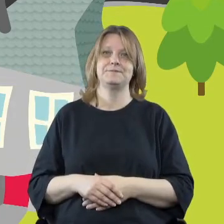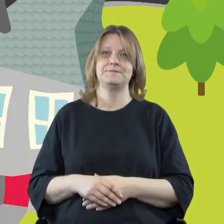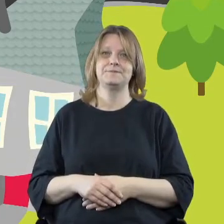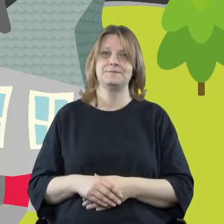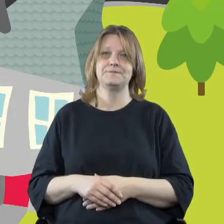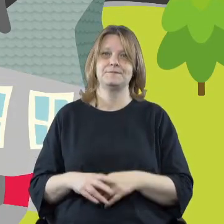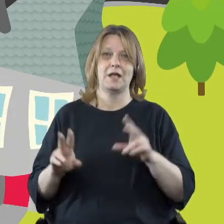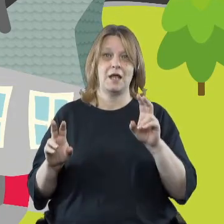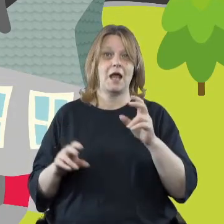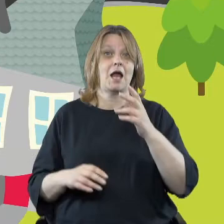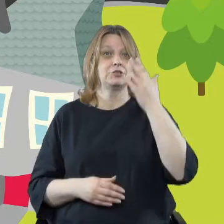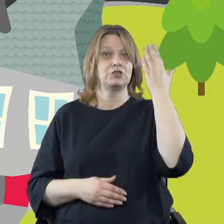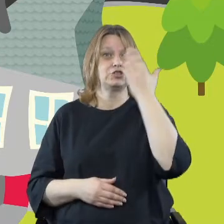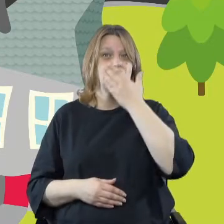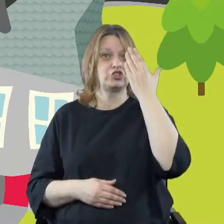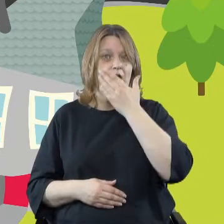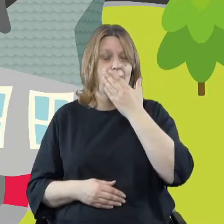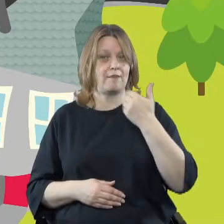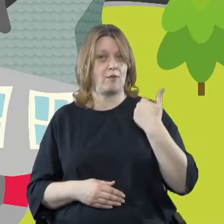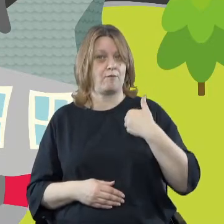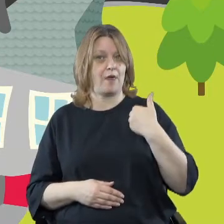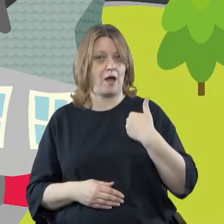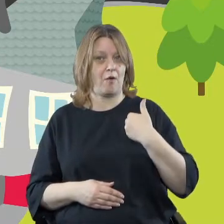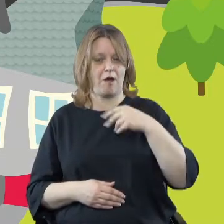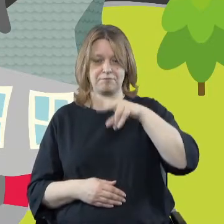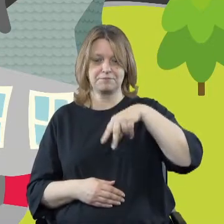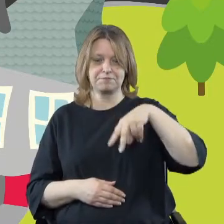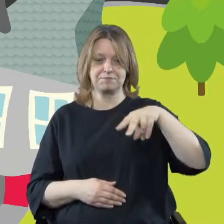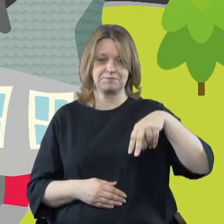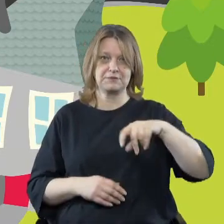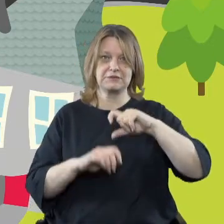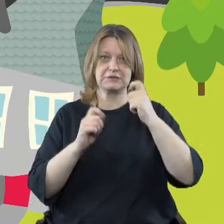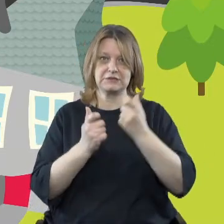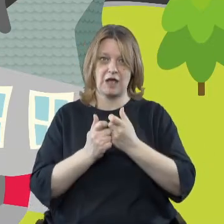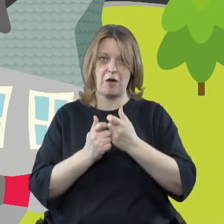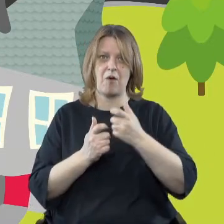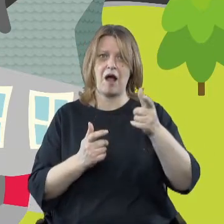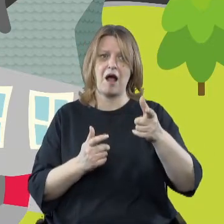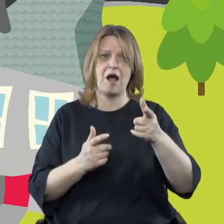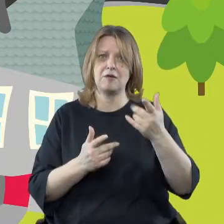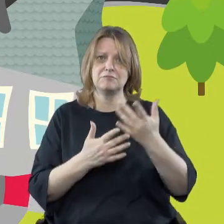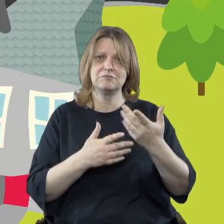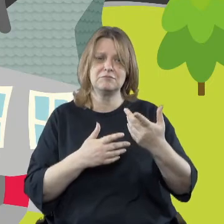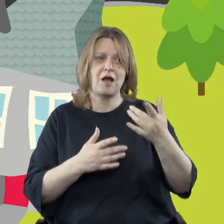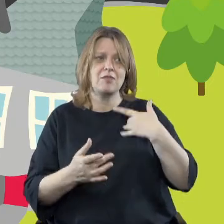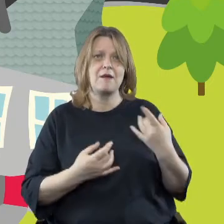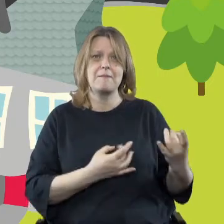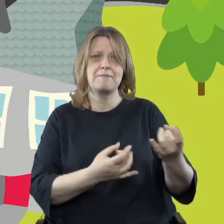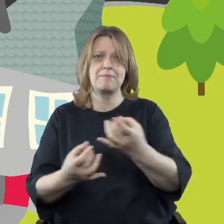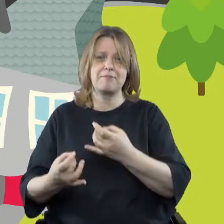Czarno-biała, w paski cała, zamiast biegać po Afryce,